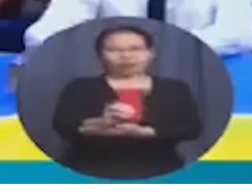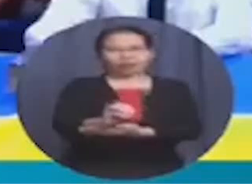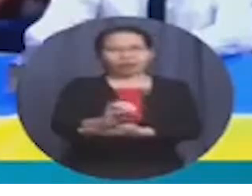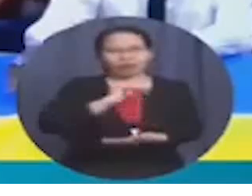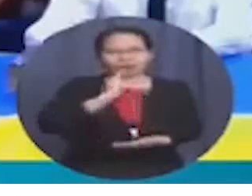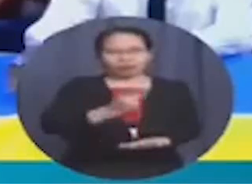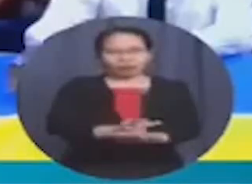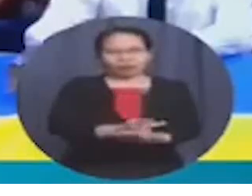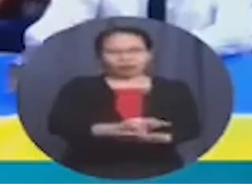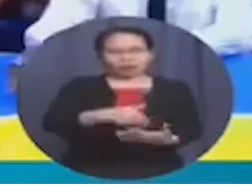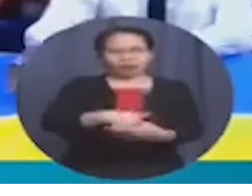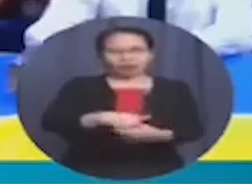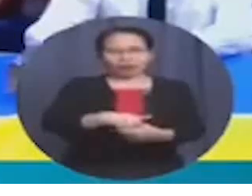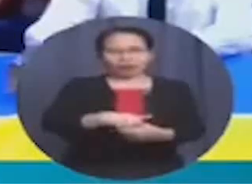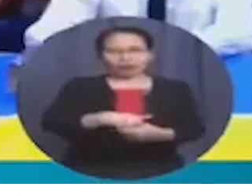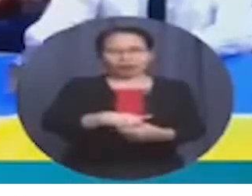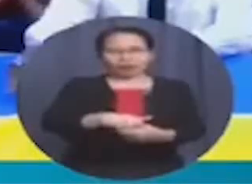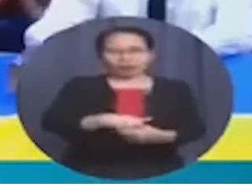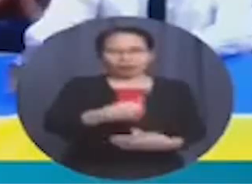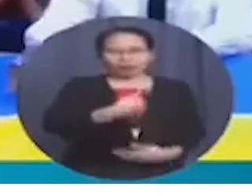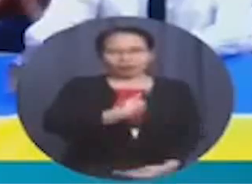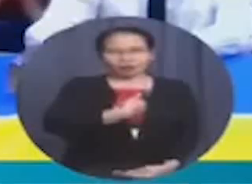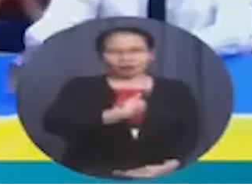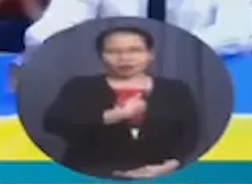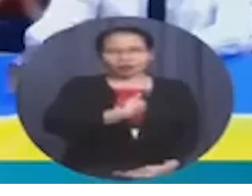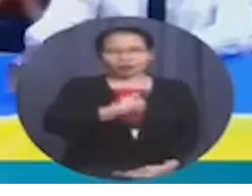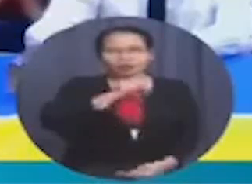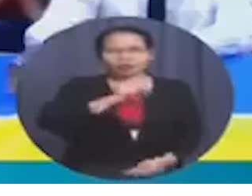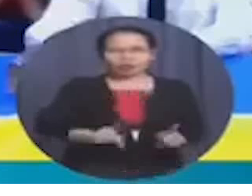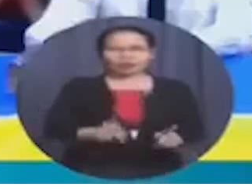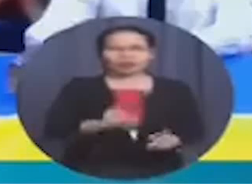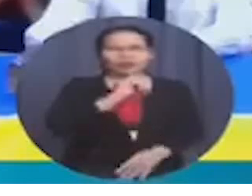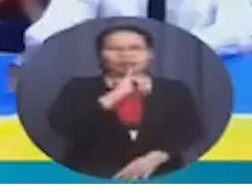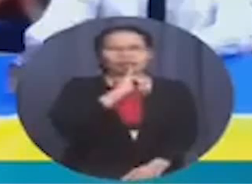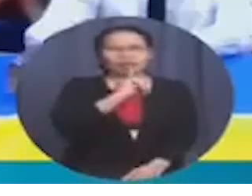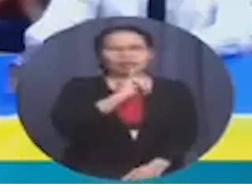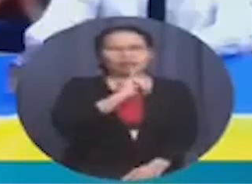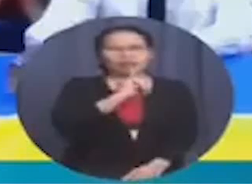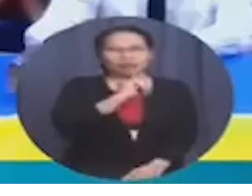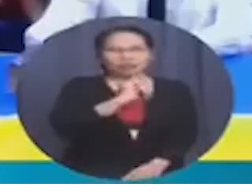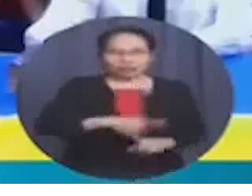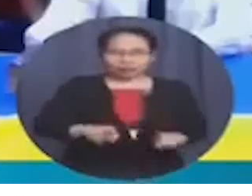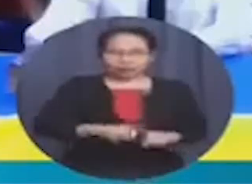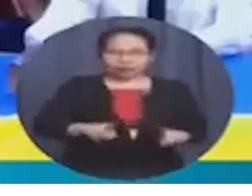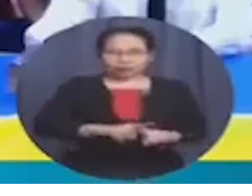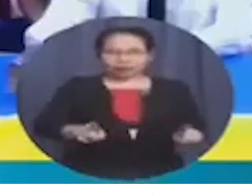Napatunayan ko po sa aking sarili na ito pong dating daan ay naiba po sa